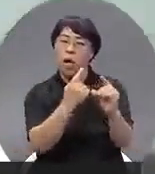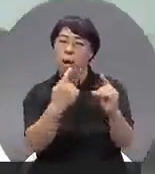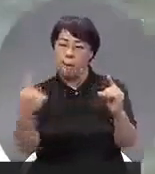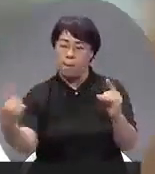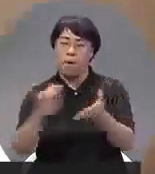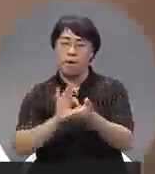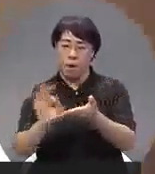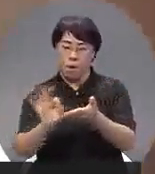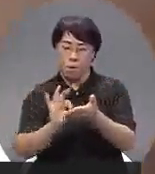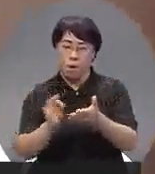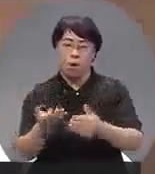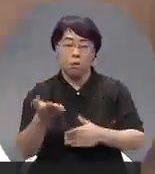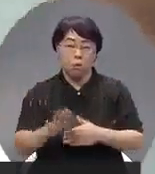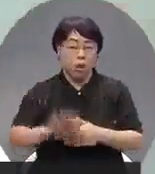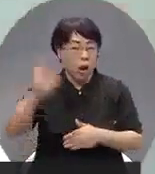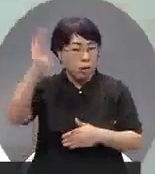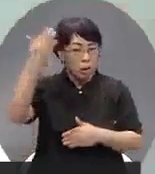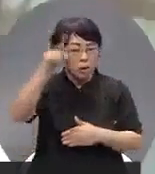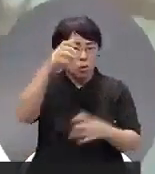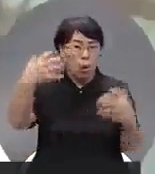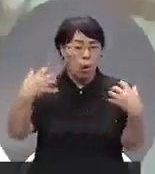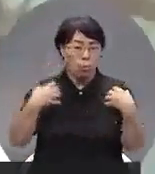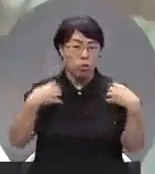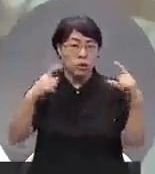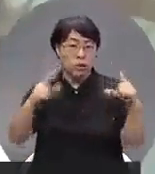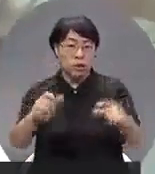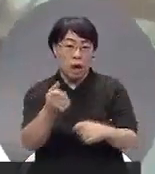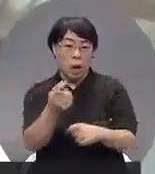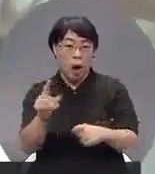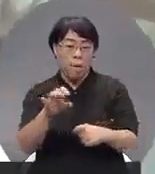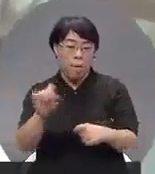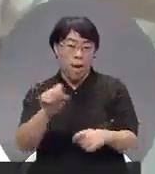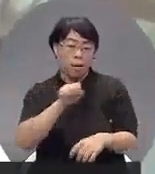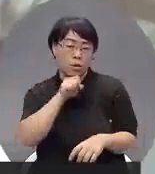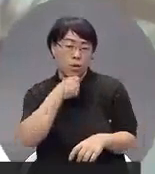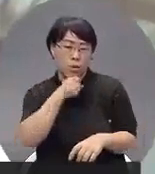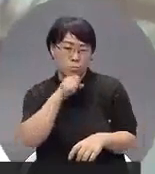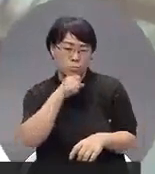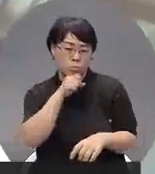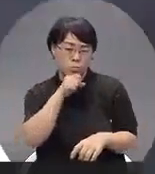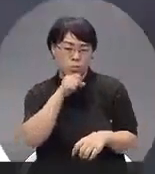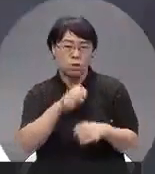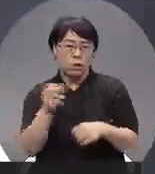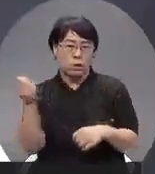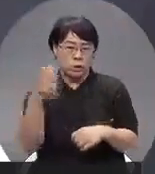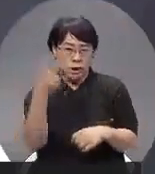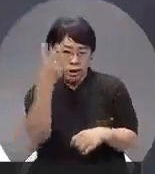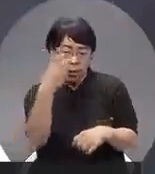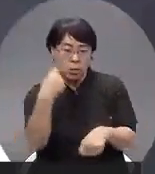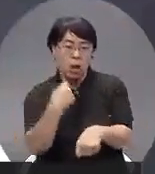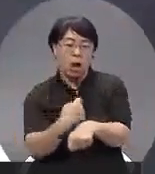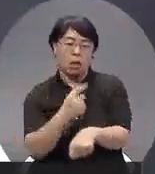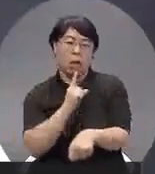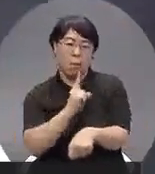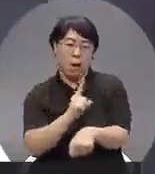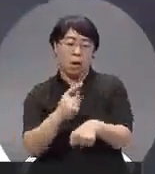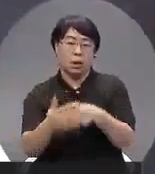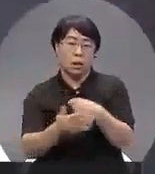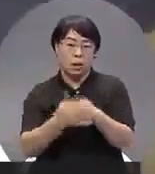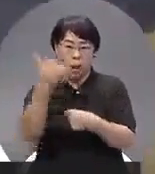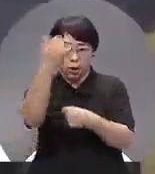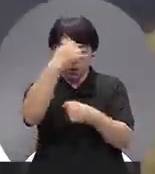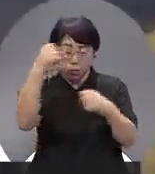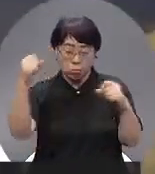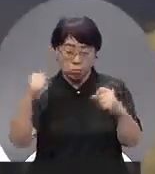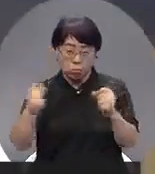사용했습니다. 그런데 최근 정부가 지역화폐에 대한 인센티브 지원을 원점 재검토하겠다고 밝히면서 충북